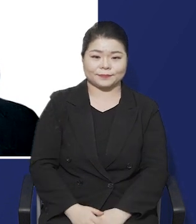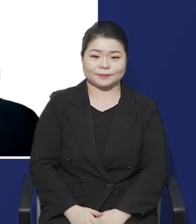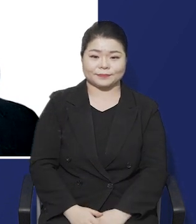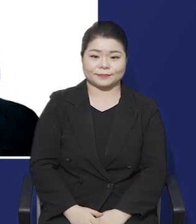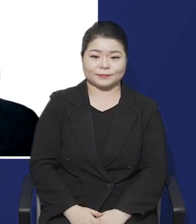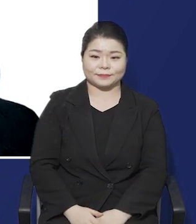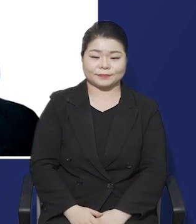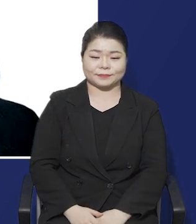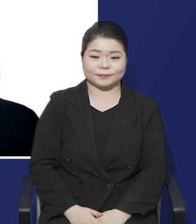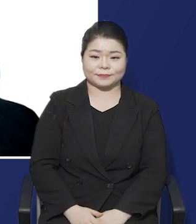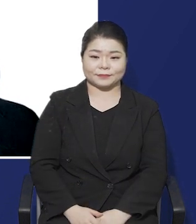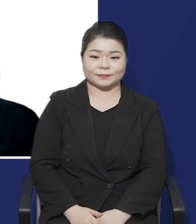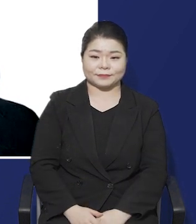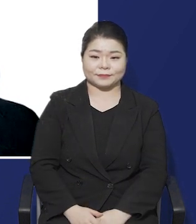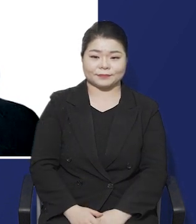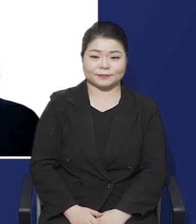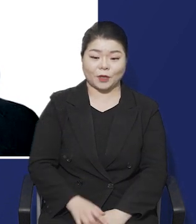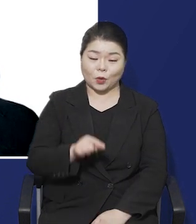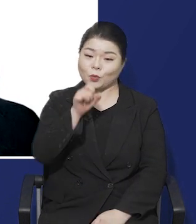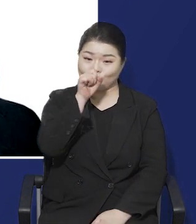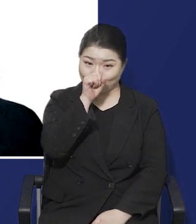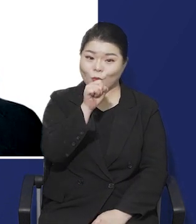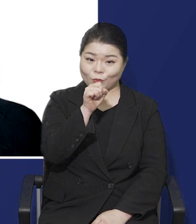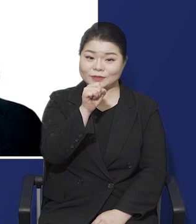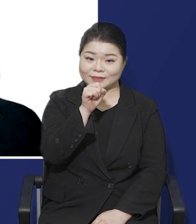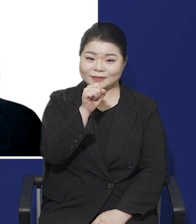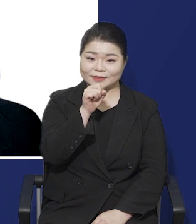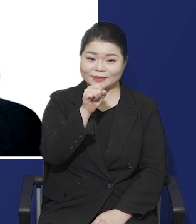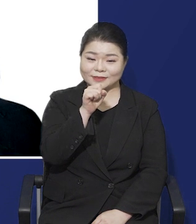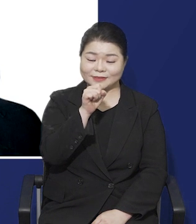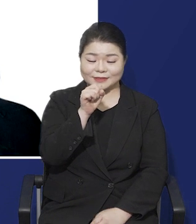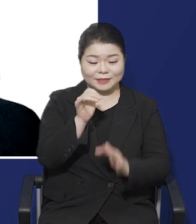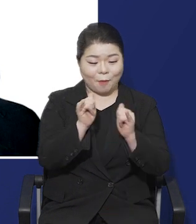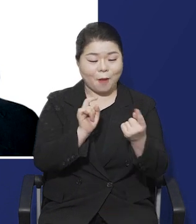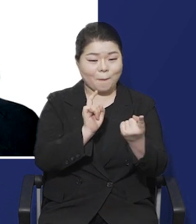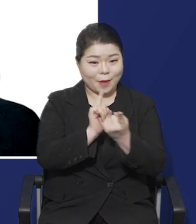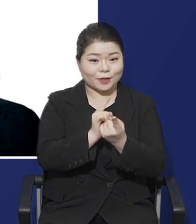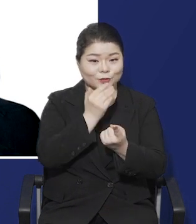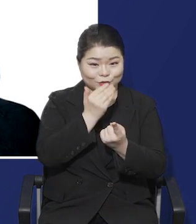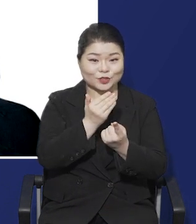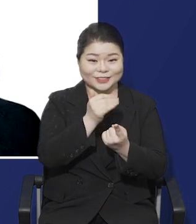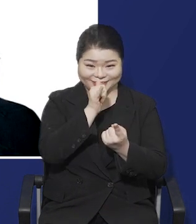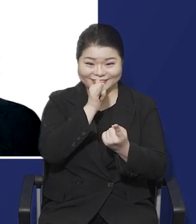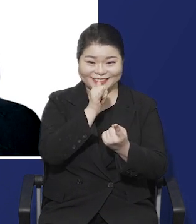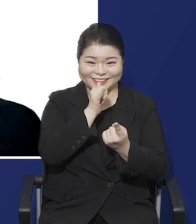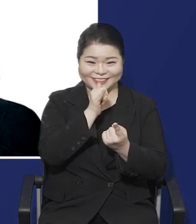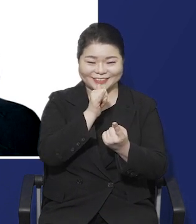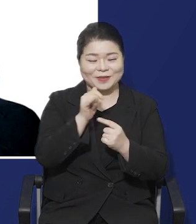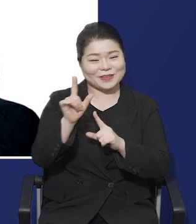이도 직접적으로 이제 좋은 바이어를 만날 수 있는 그런 경험을 할 수 있는 어,